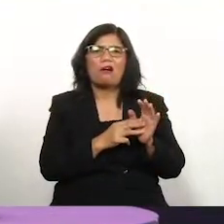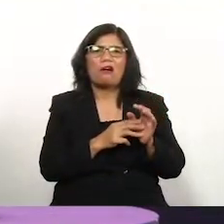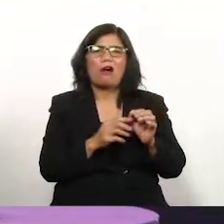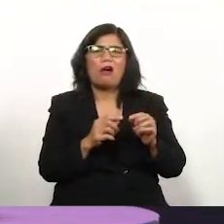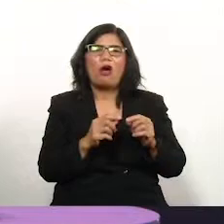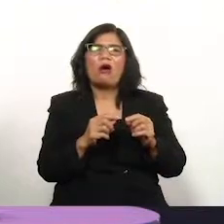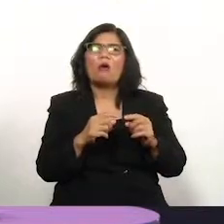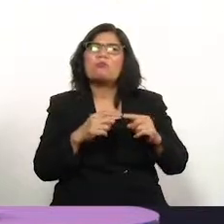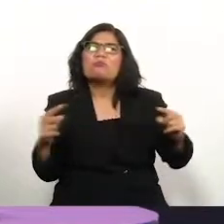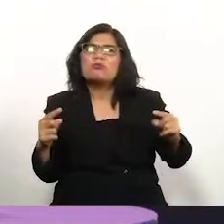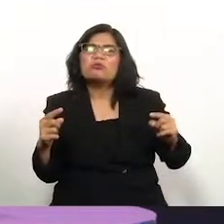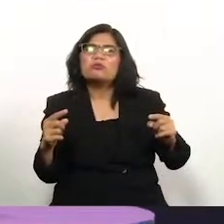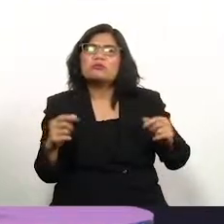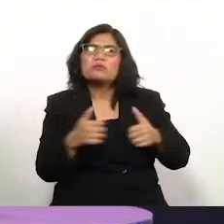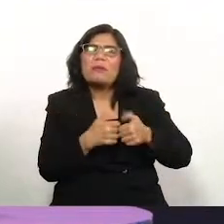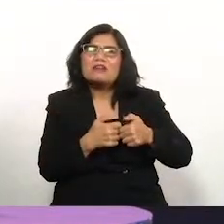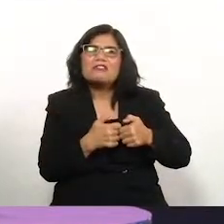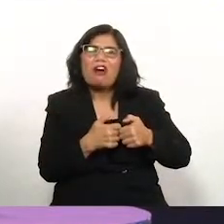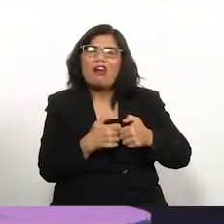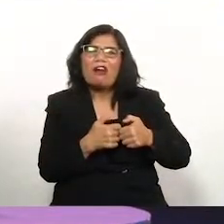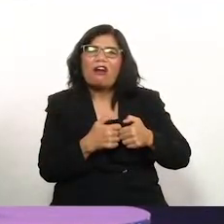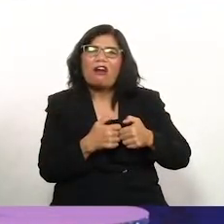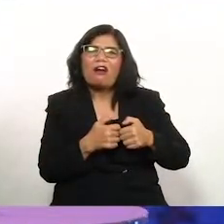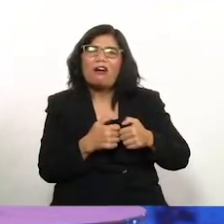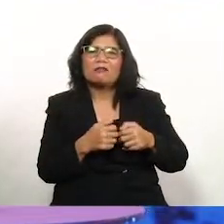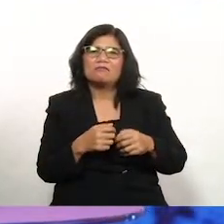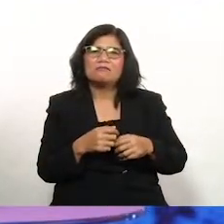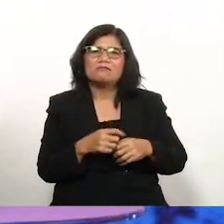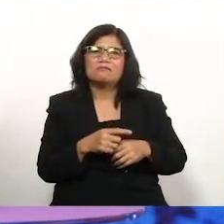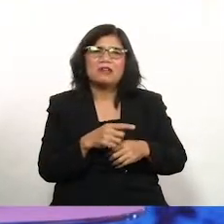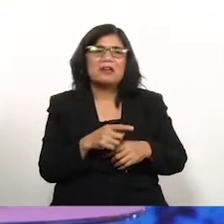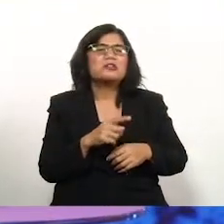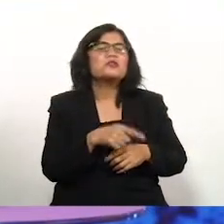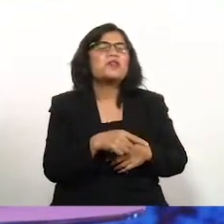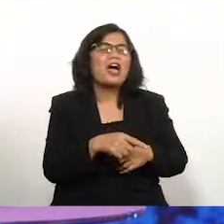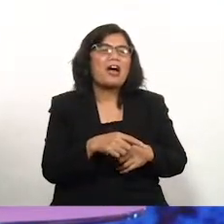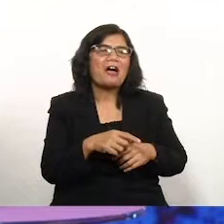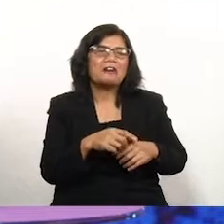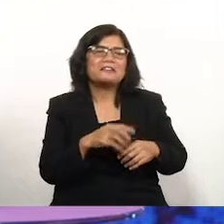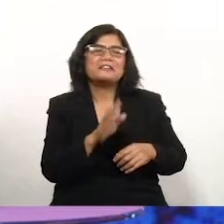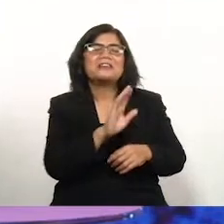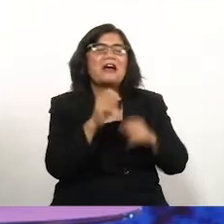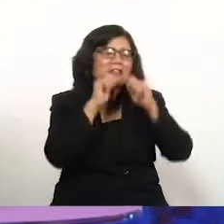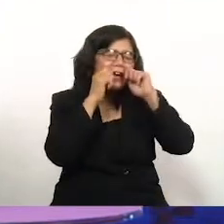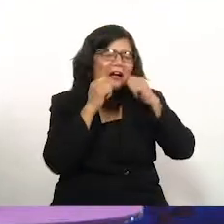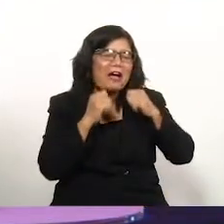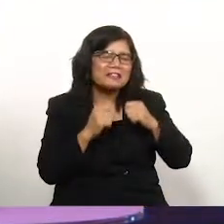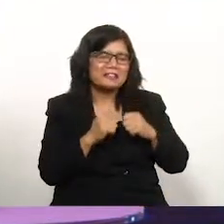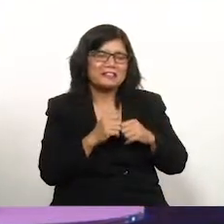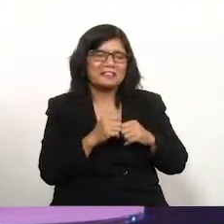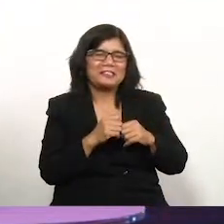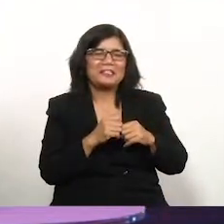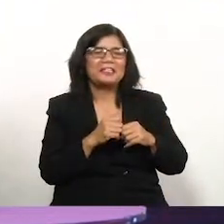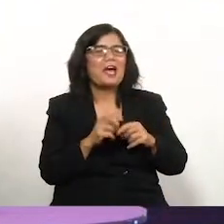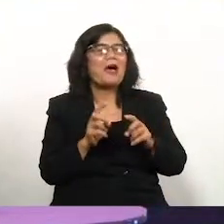Hai diputusin sama pacarnya hai gara-gara Hai sampai disini kisah kita Jangan kau tangisi keadaannya karena